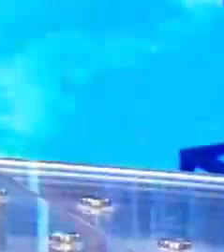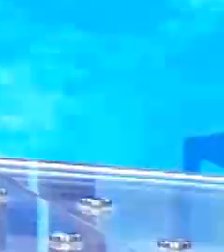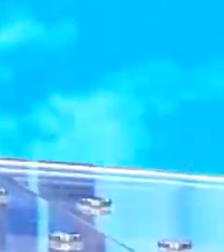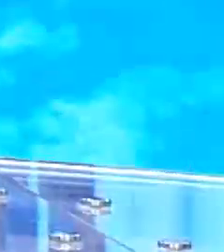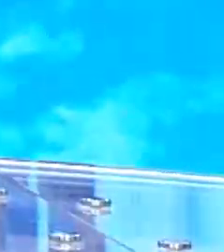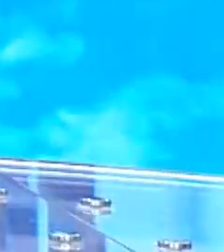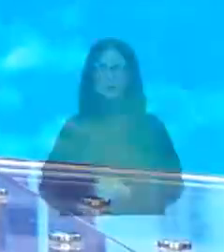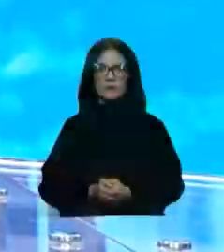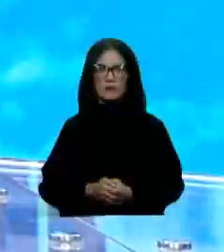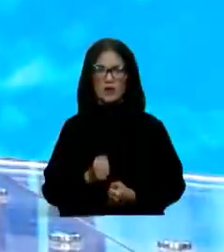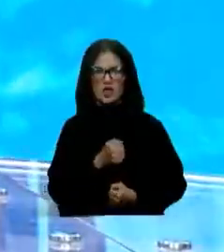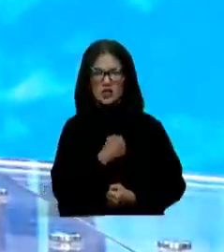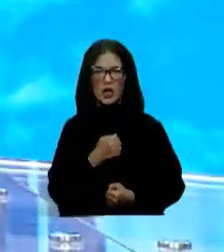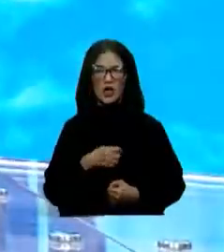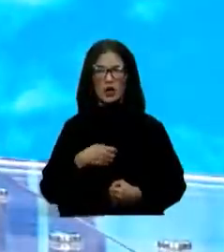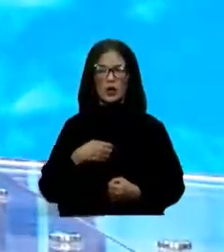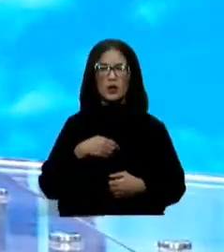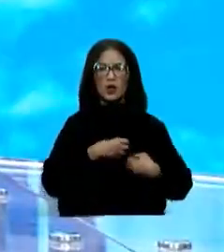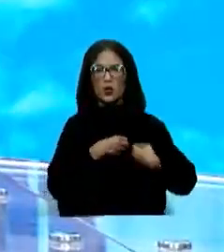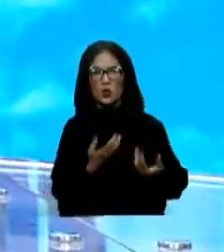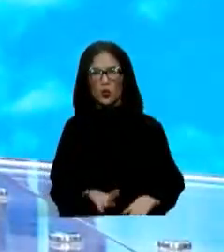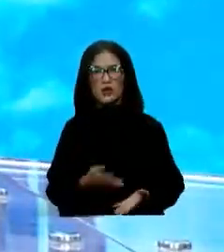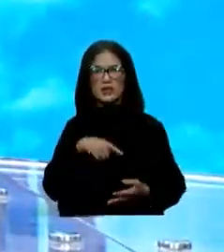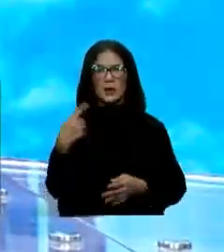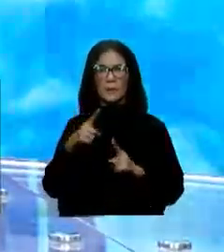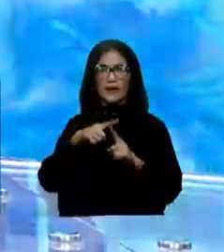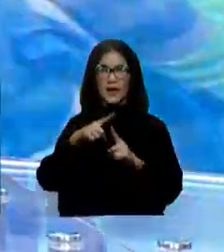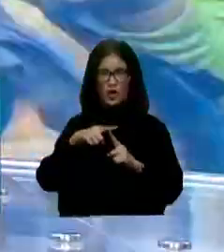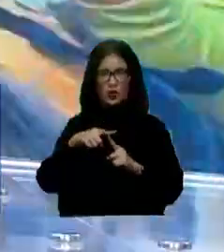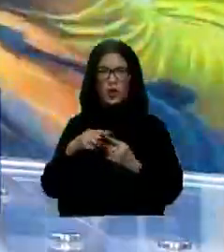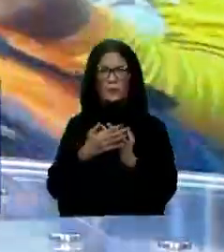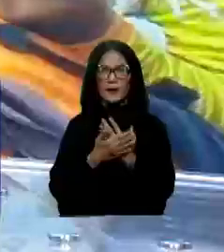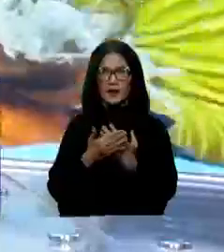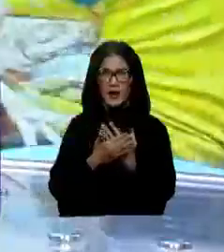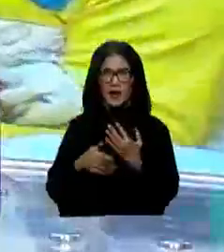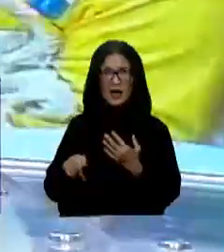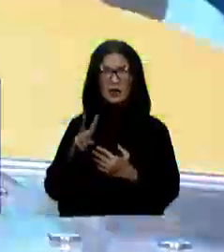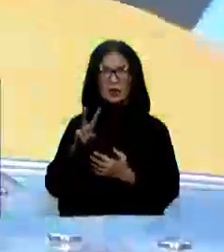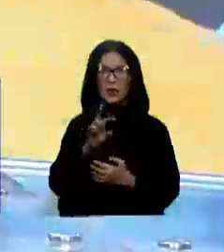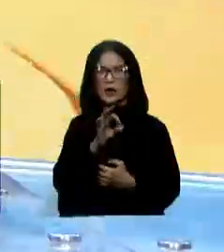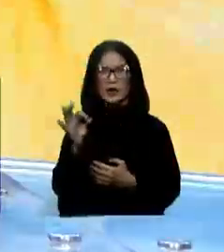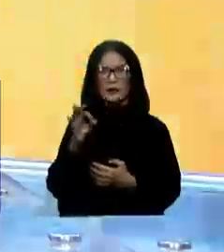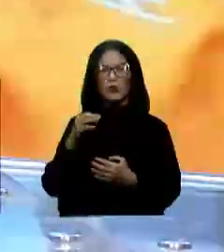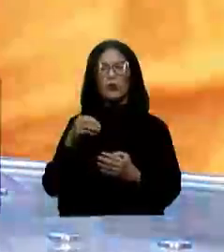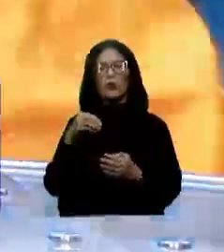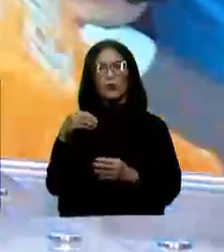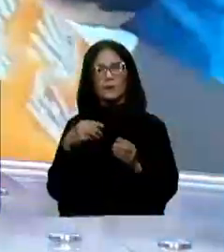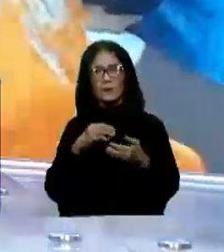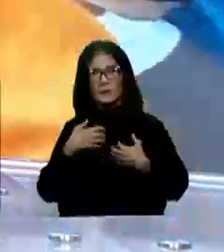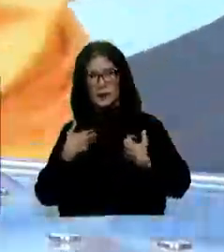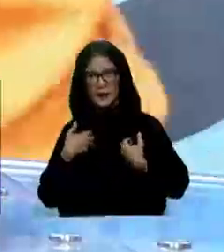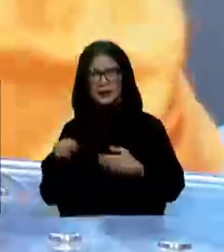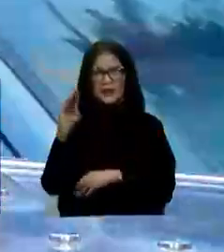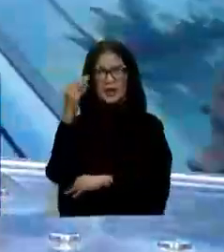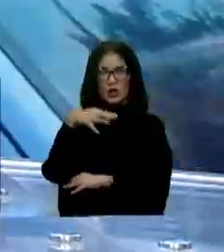Terima kasih Anda masih bersama kami kesal terus merugi hingga triliunan rupiah para peternak membagikan 2000 ekor ayam di kawasan patung kuda Gambir